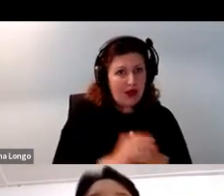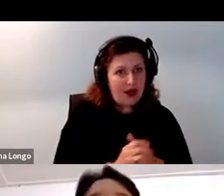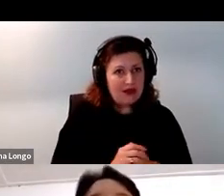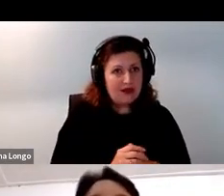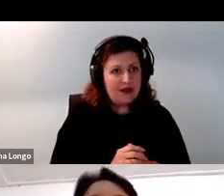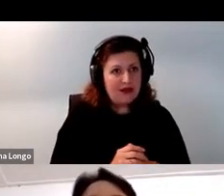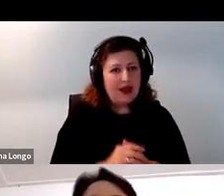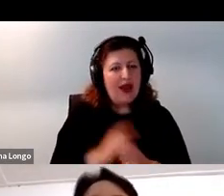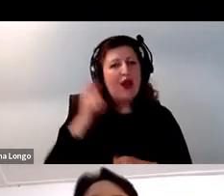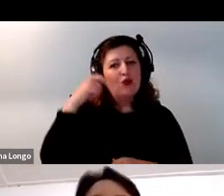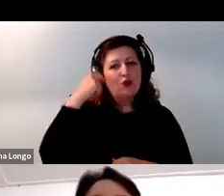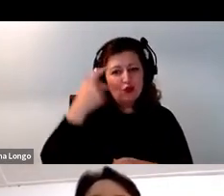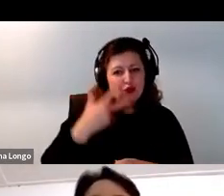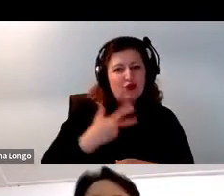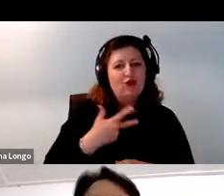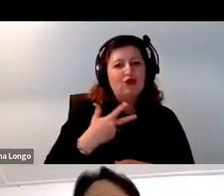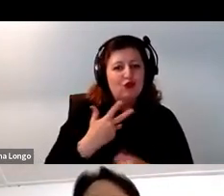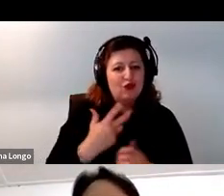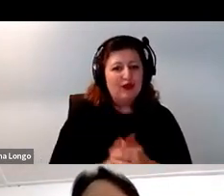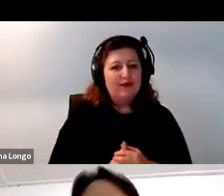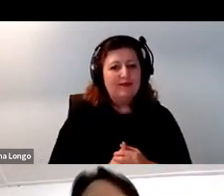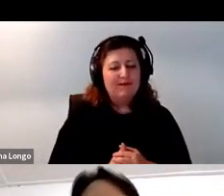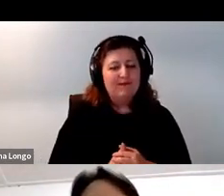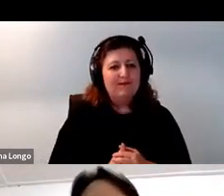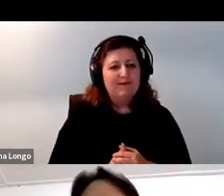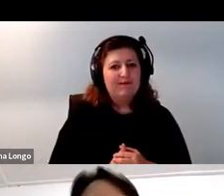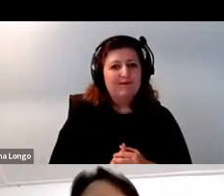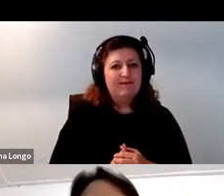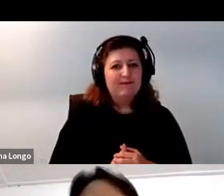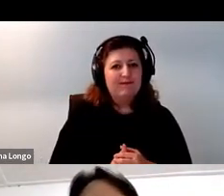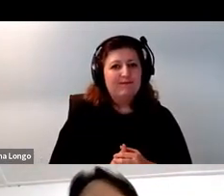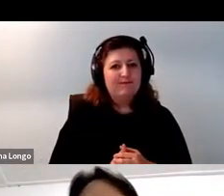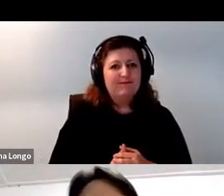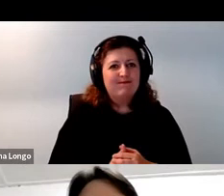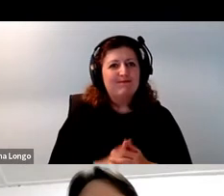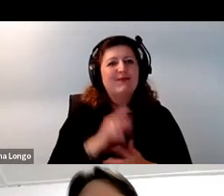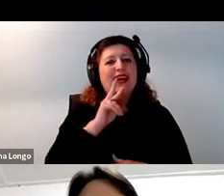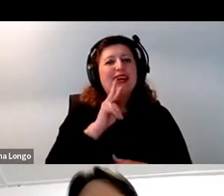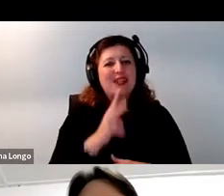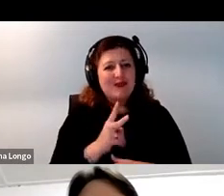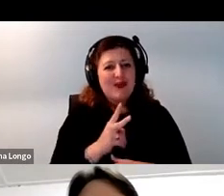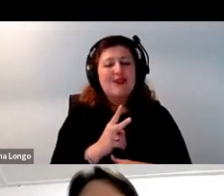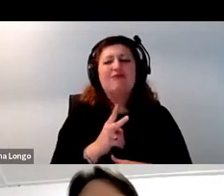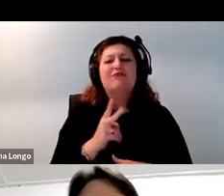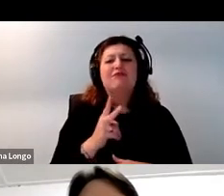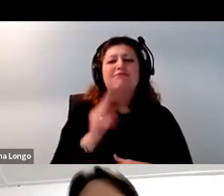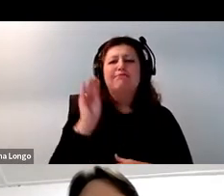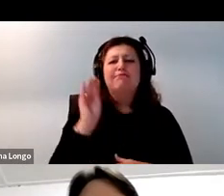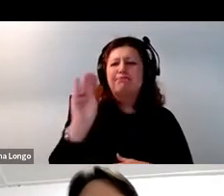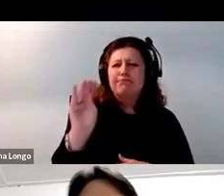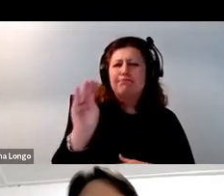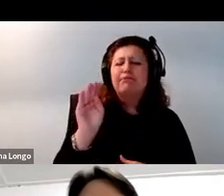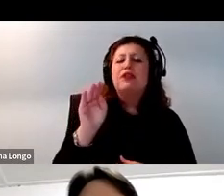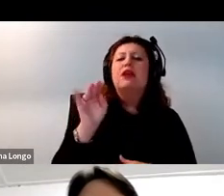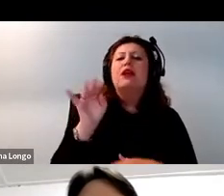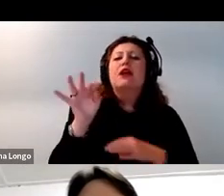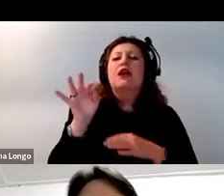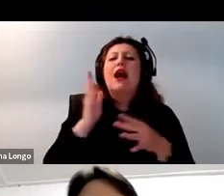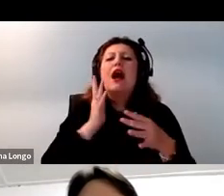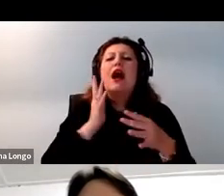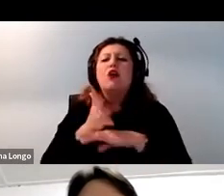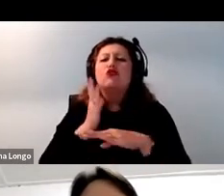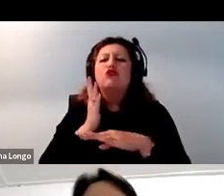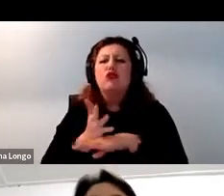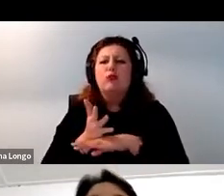interessante, ti facciamo rispondere su come è stata gestita la questione di accessibilità